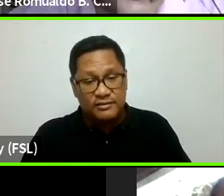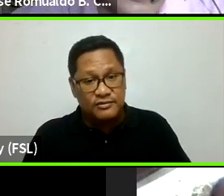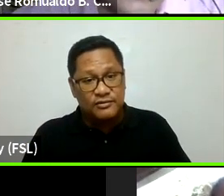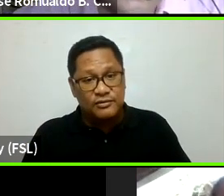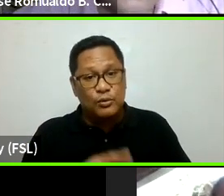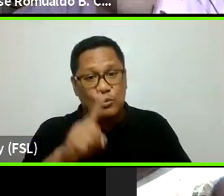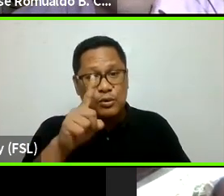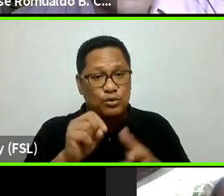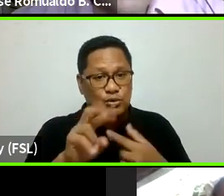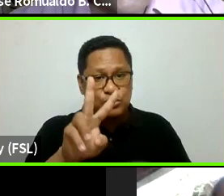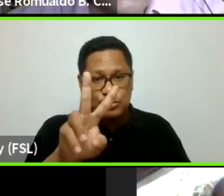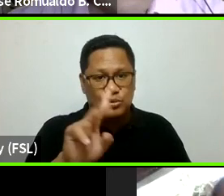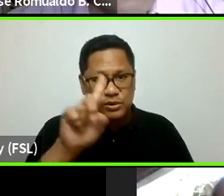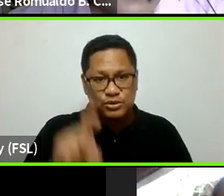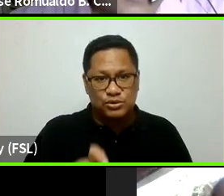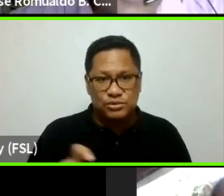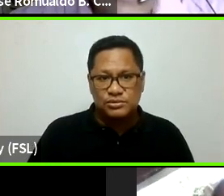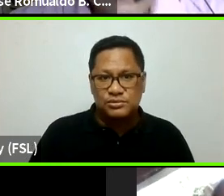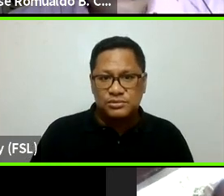one or two questions.